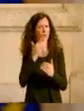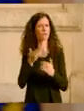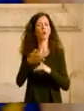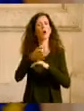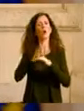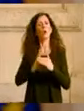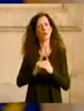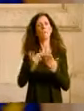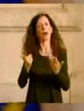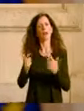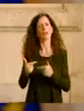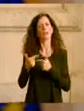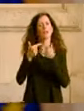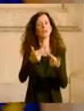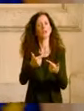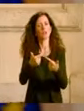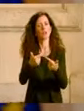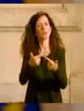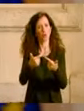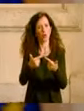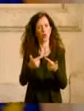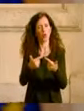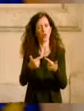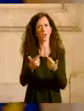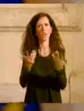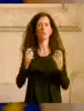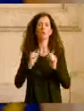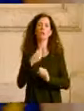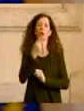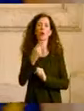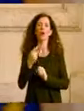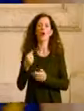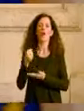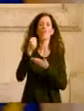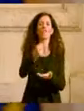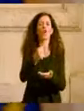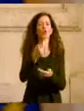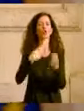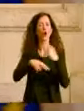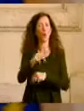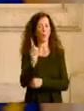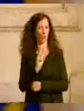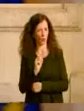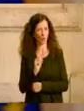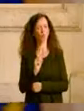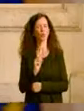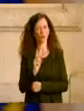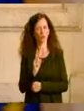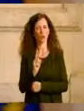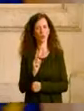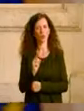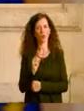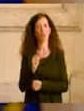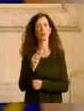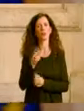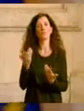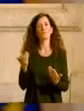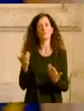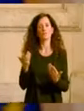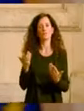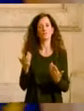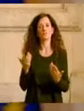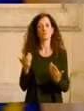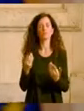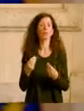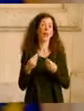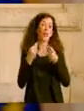doni, attribuzioni, diciamo così, a fondo perduto, piuttosto che invece dare